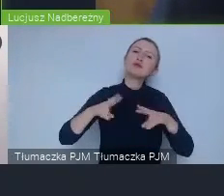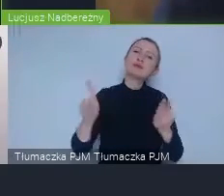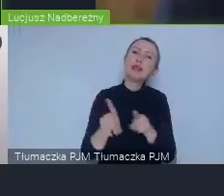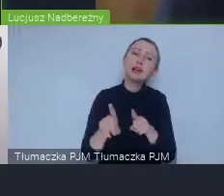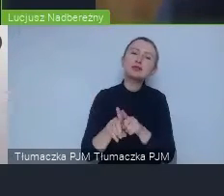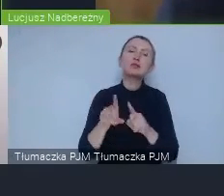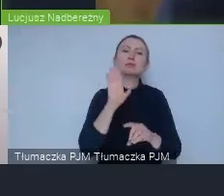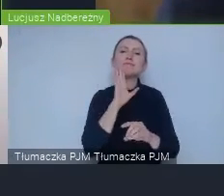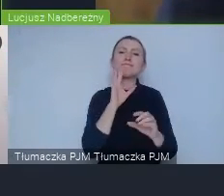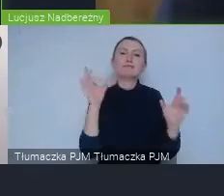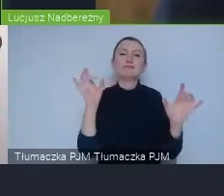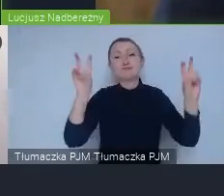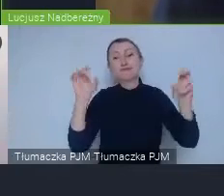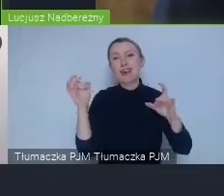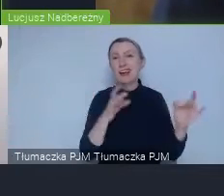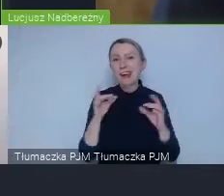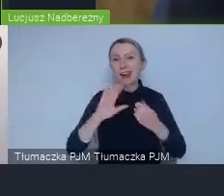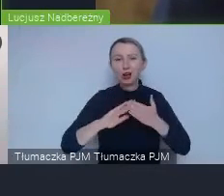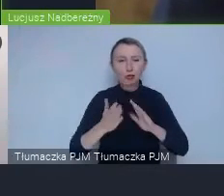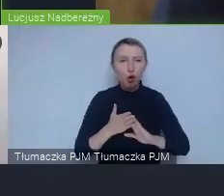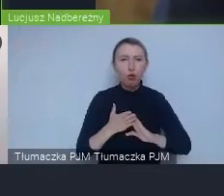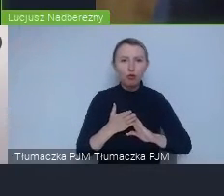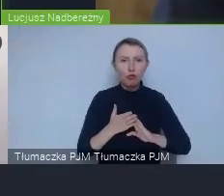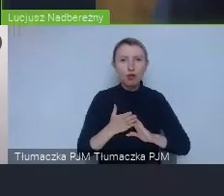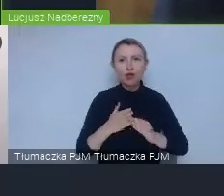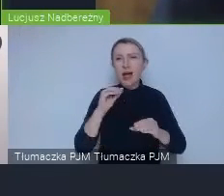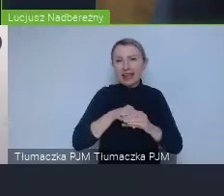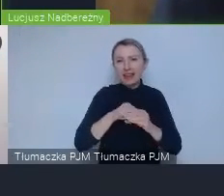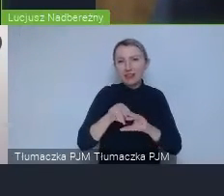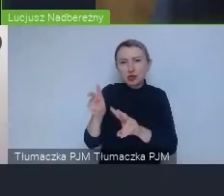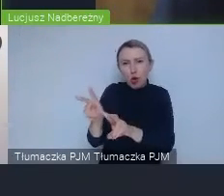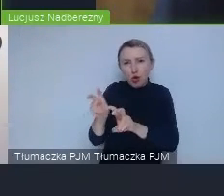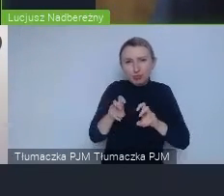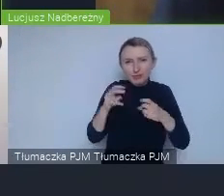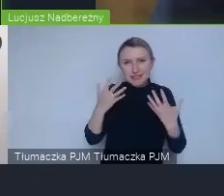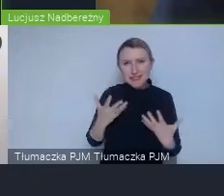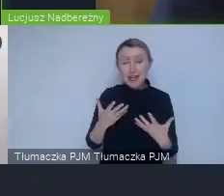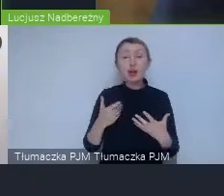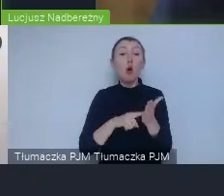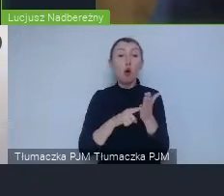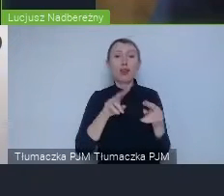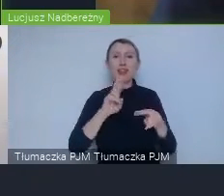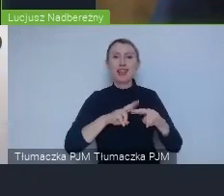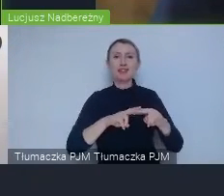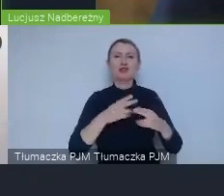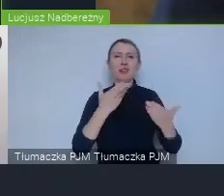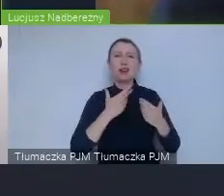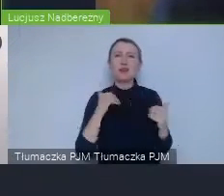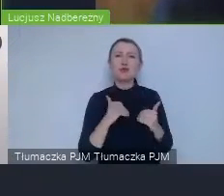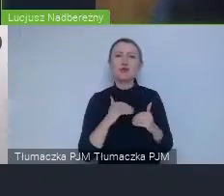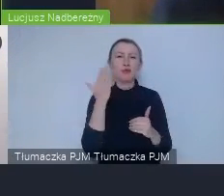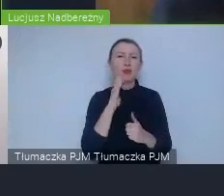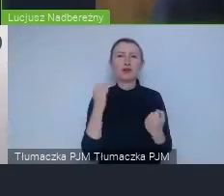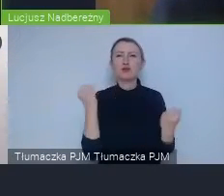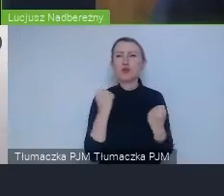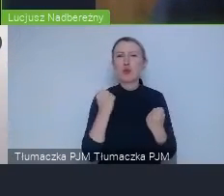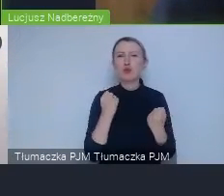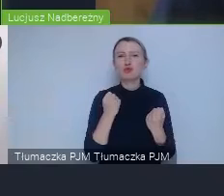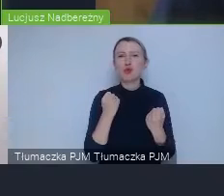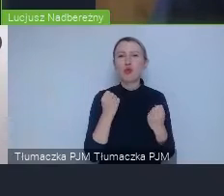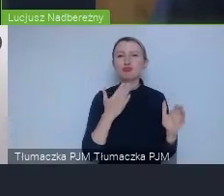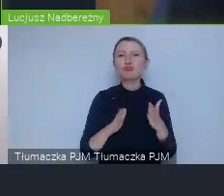rodzaju gry rynkowej o inwestorów i to jest narzędzie, które pozwala nam bardzo mocno uzbroić się